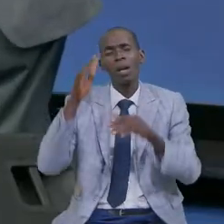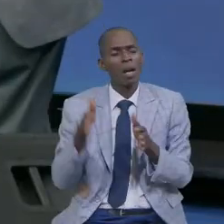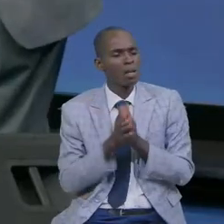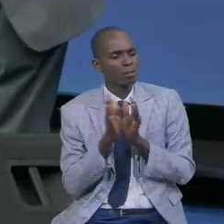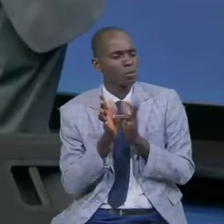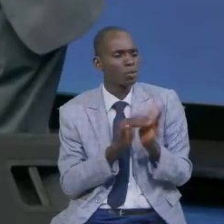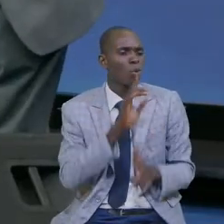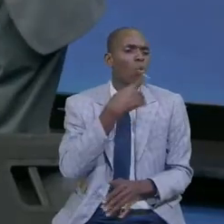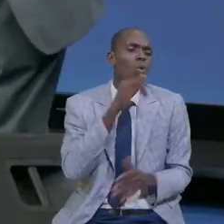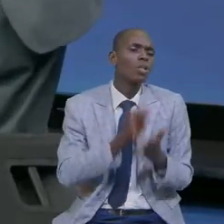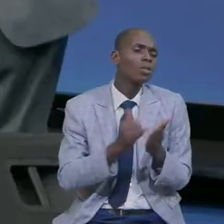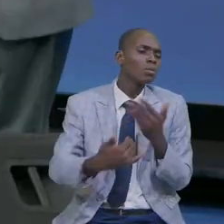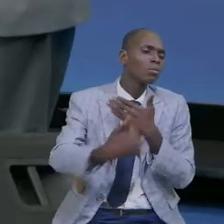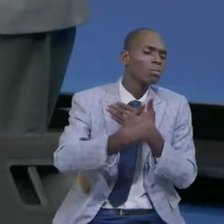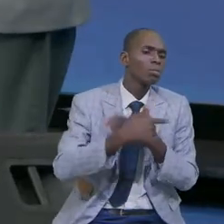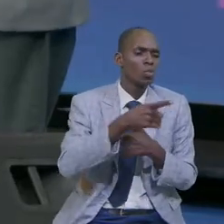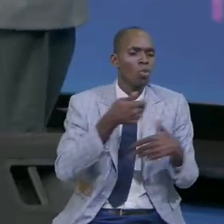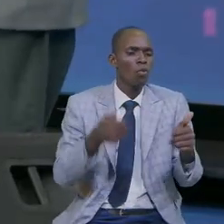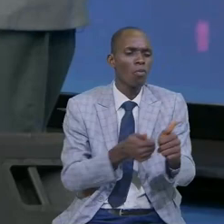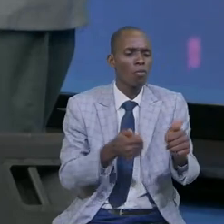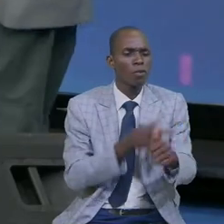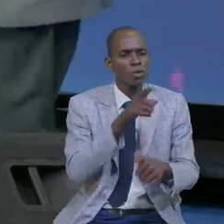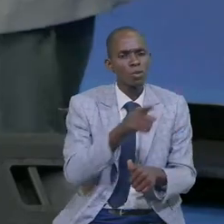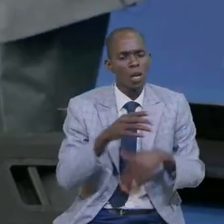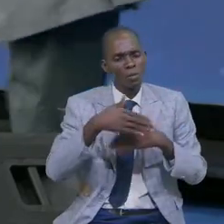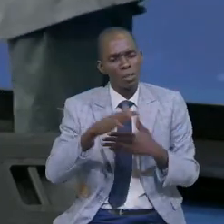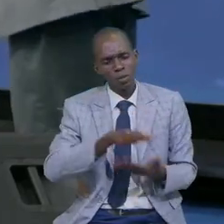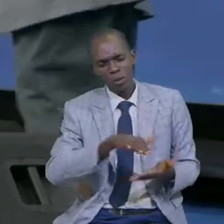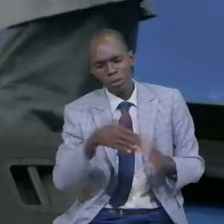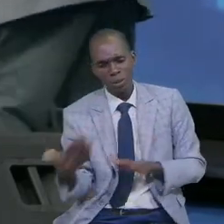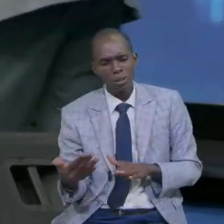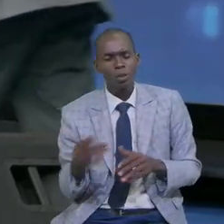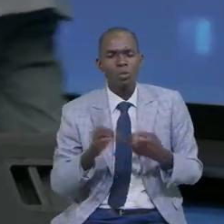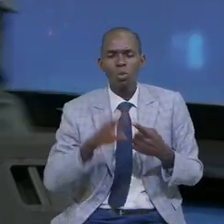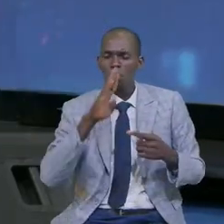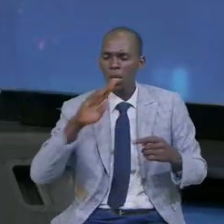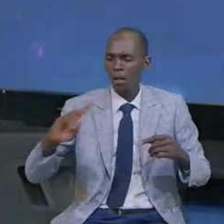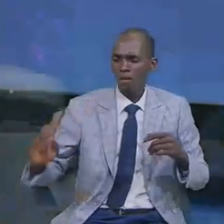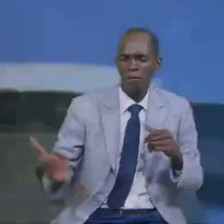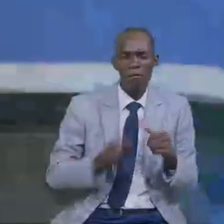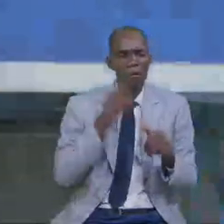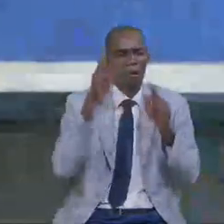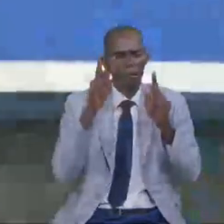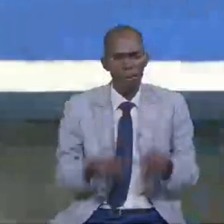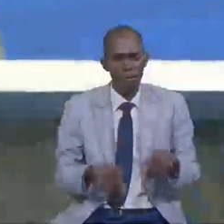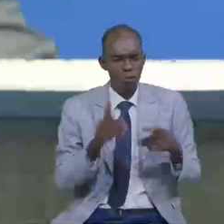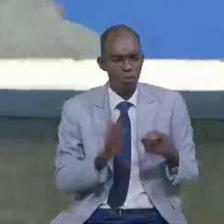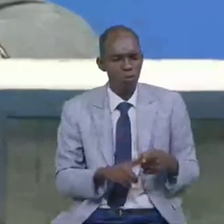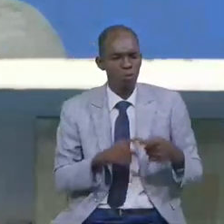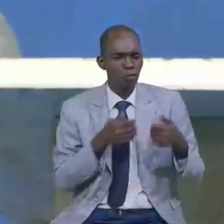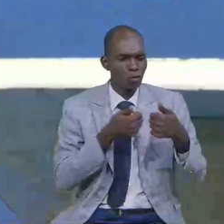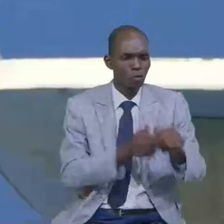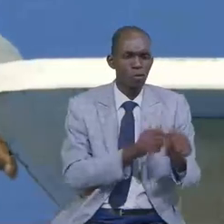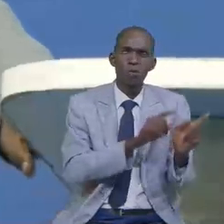personne derrière toi, après ta mort sur la croix? Qui est le premier à venir ici, à côté de mon